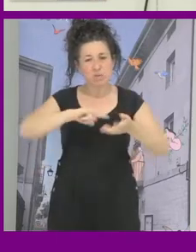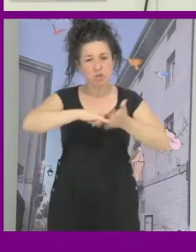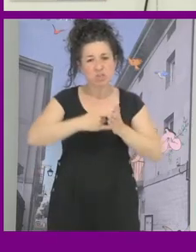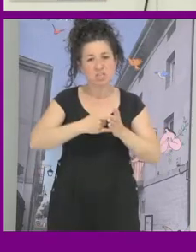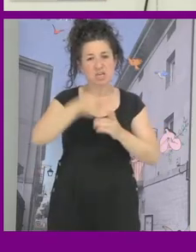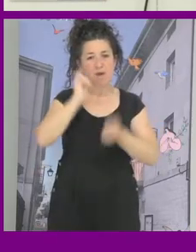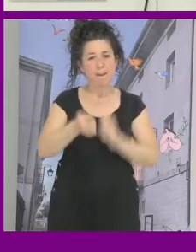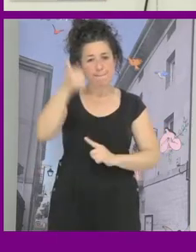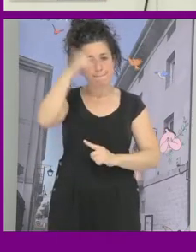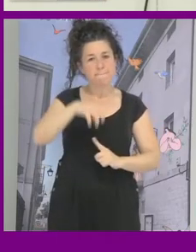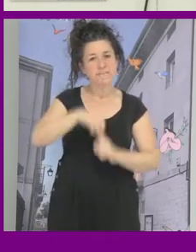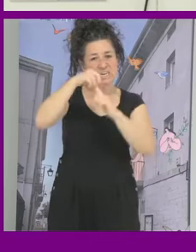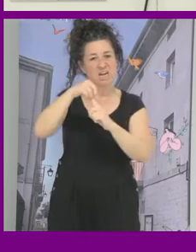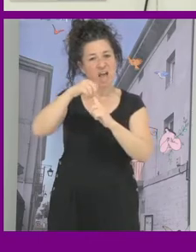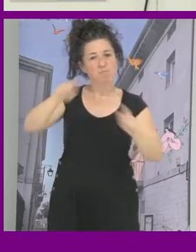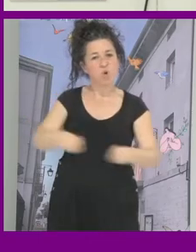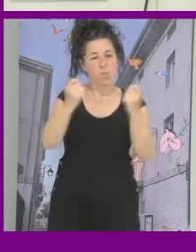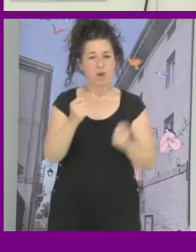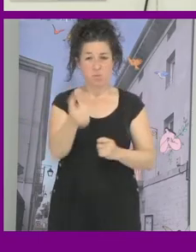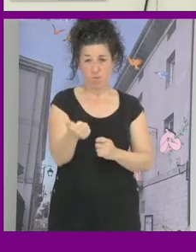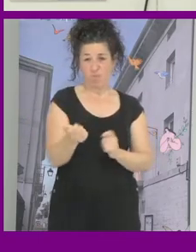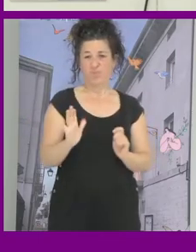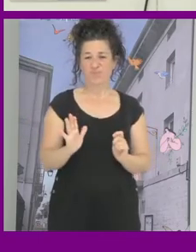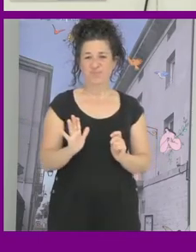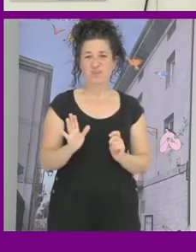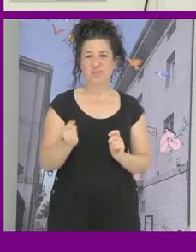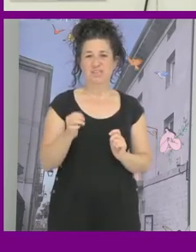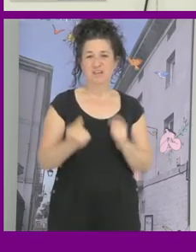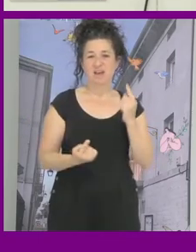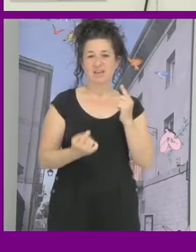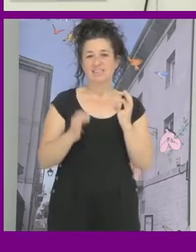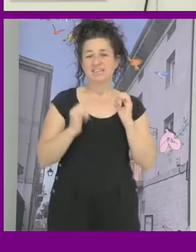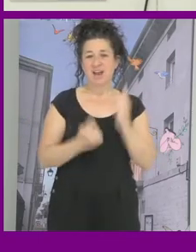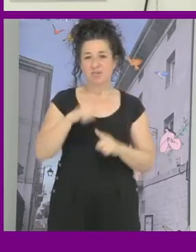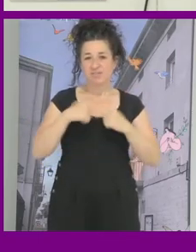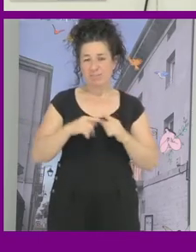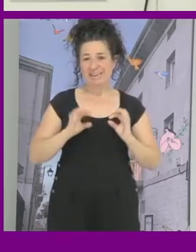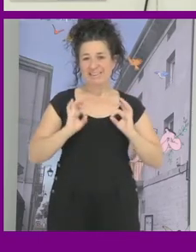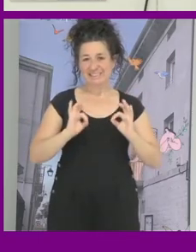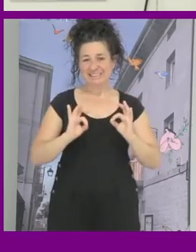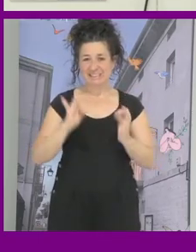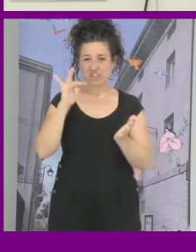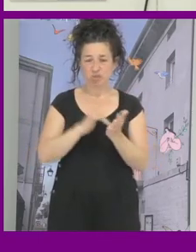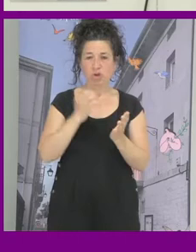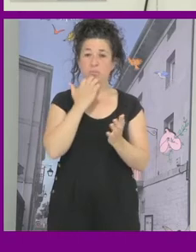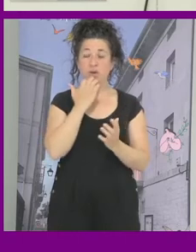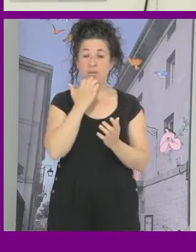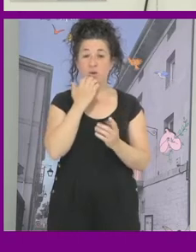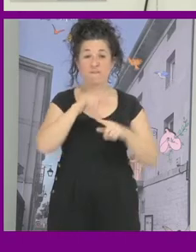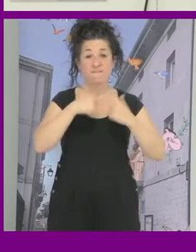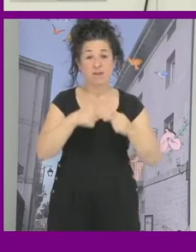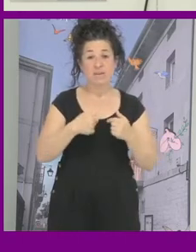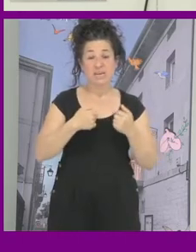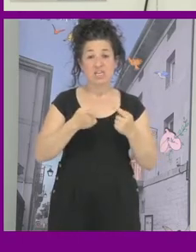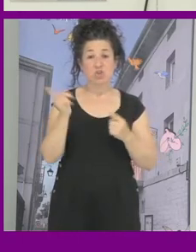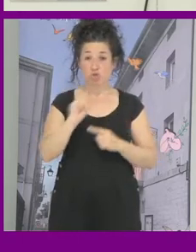patriarkala arrakalatzen, ez? Eta hori bereziki presente izan dute, ba, familia familia ez patriarkalak martxan